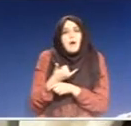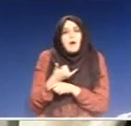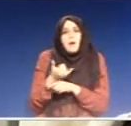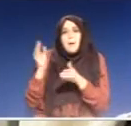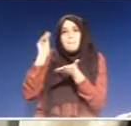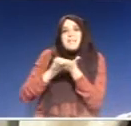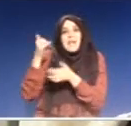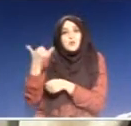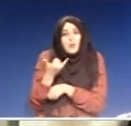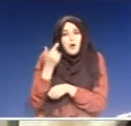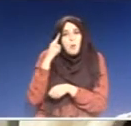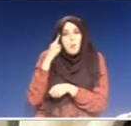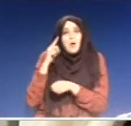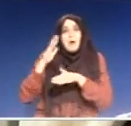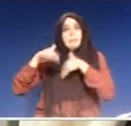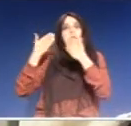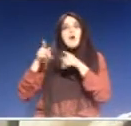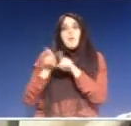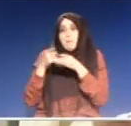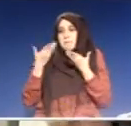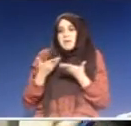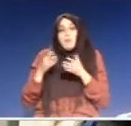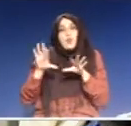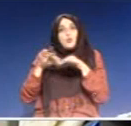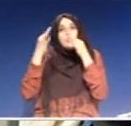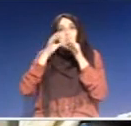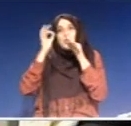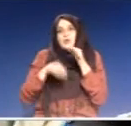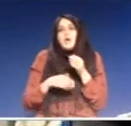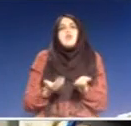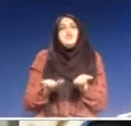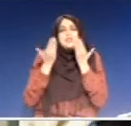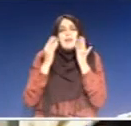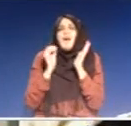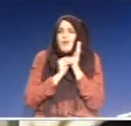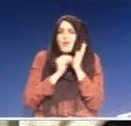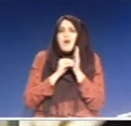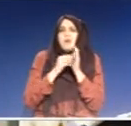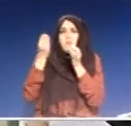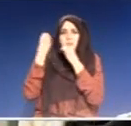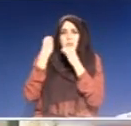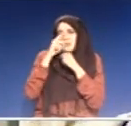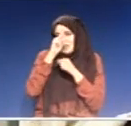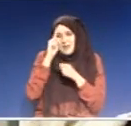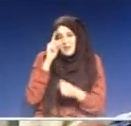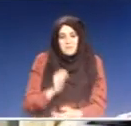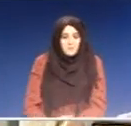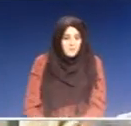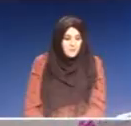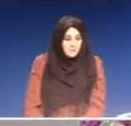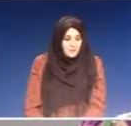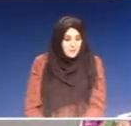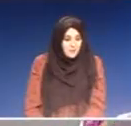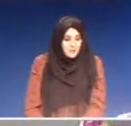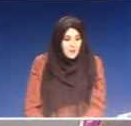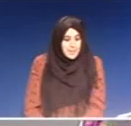هي أيضا تستعين بالخبراء لإيجاد الحلول المناسبة إن شاء الله. مازال الخير يا الأخت سعيدة. طيب دكتور، قبل